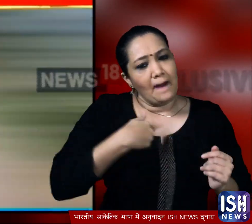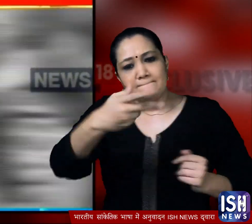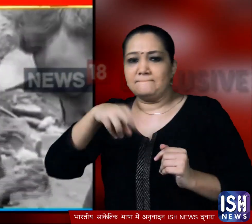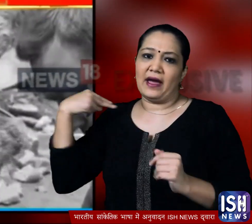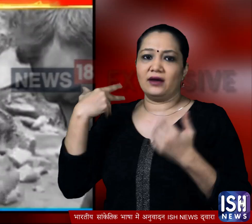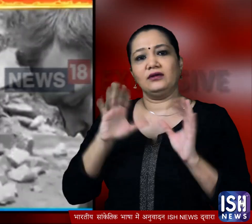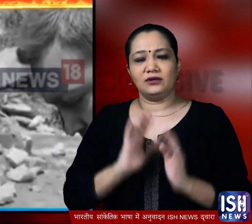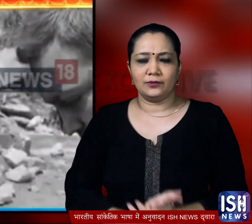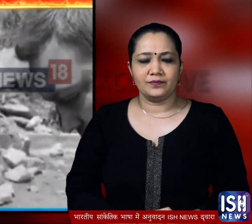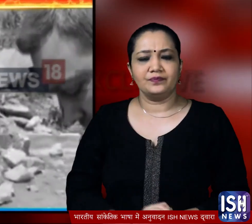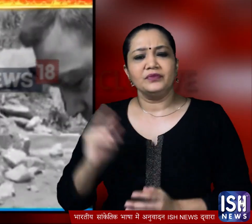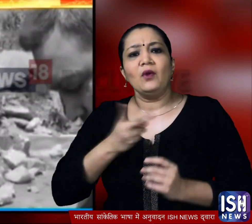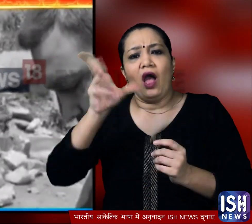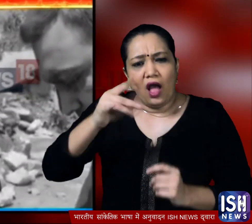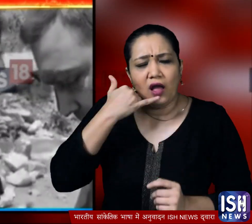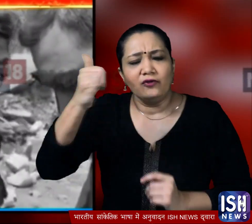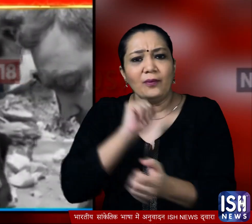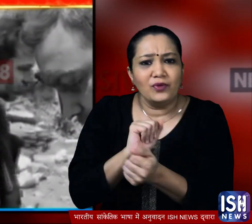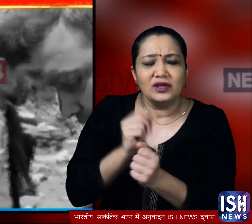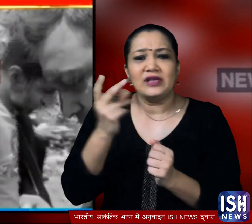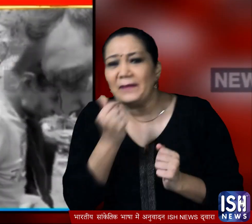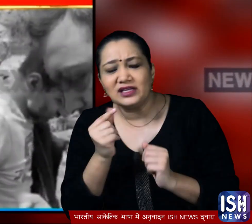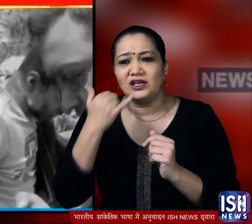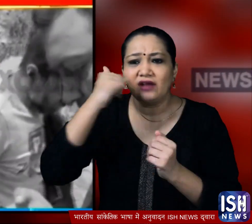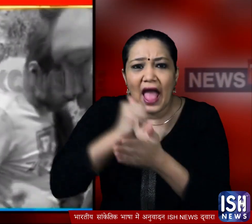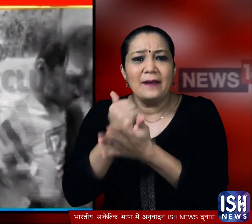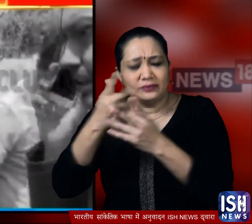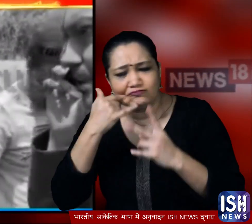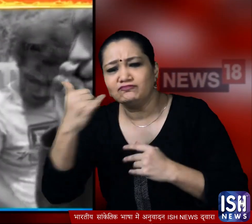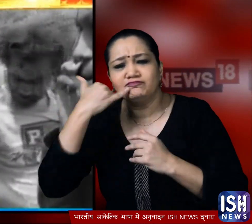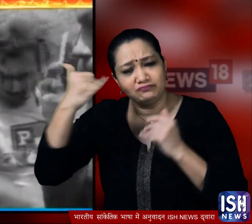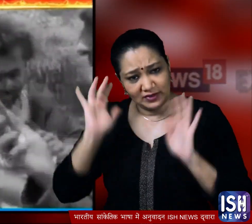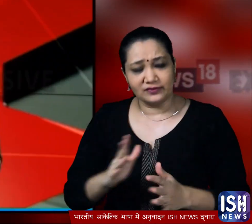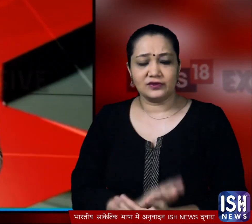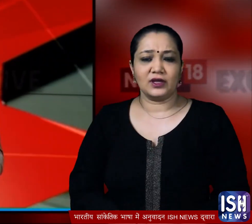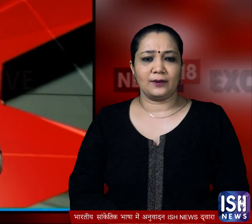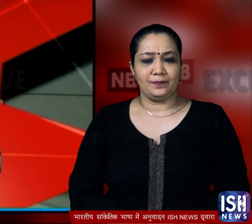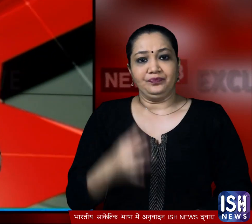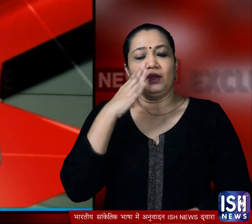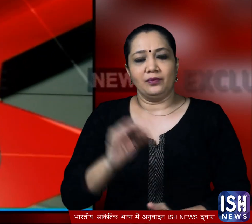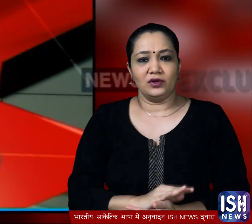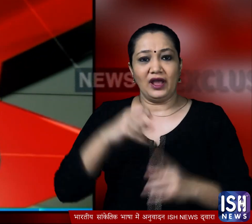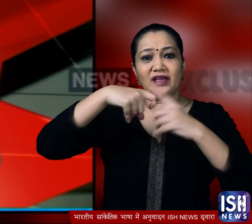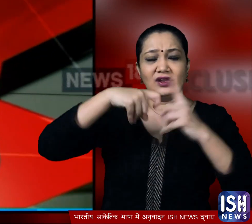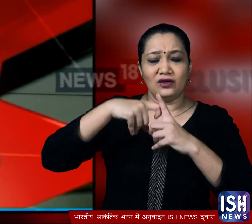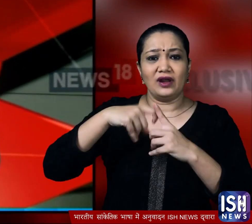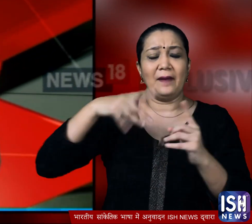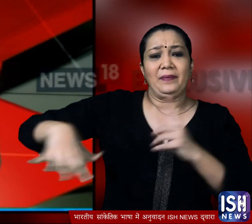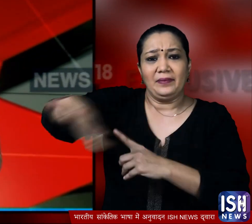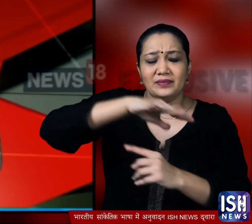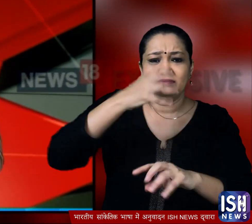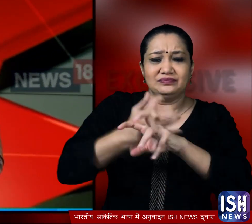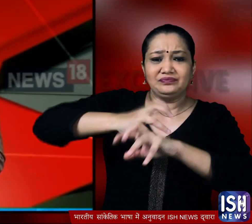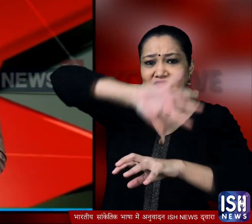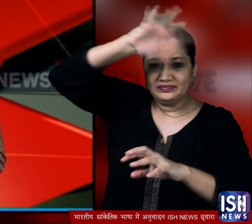जा रहे हैं। इस दौरान वो दोनों बार बार पुलिस और इमरजेंसी हेल्पलाइन को फोन कर मदद मांगते नजर आए। सौभाग्य की एक बात है कि किन्नौर में जिस जगह